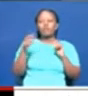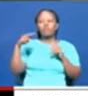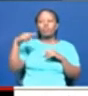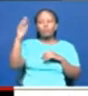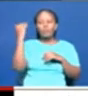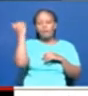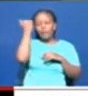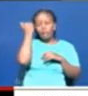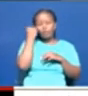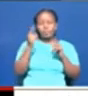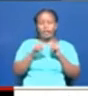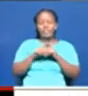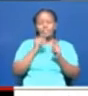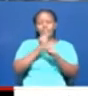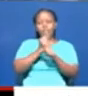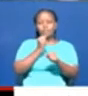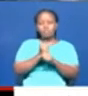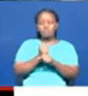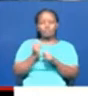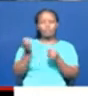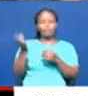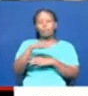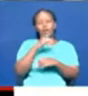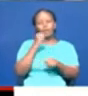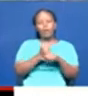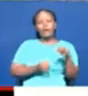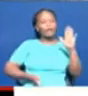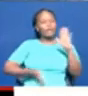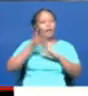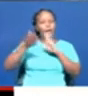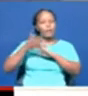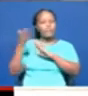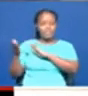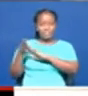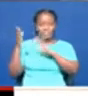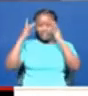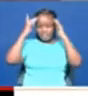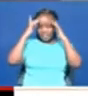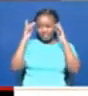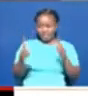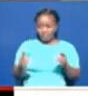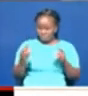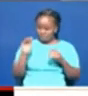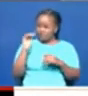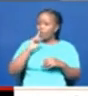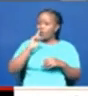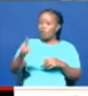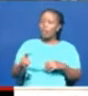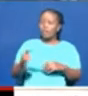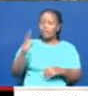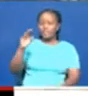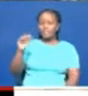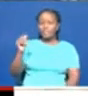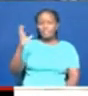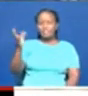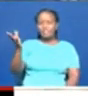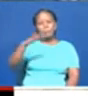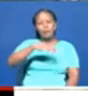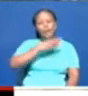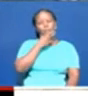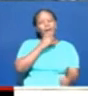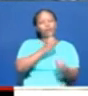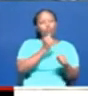kikazi kumrudisha kazini mara moja. Katika uamuzi wake, Wasilo aliagiza EACC kumrejesha Morara kazini baada ya kubaini